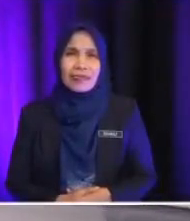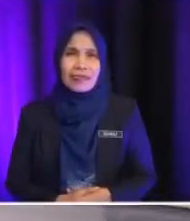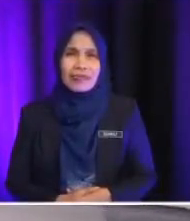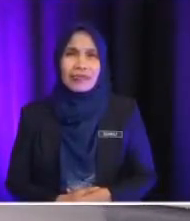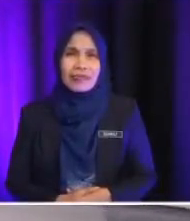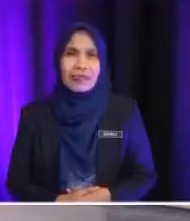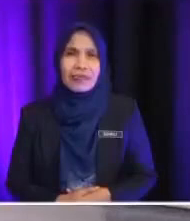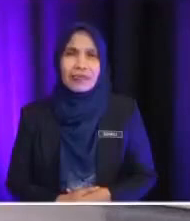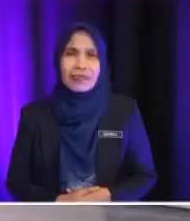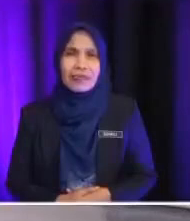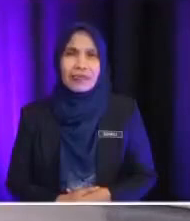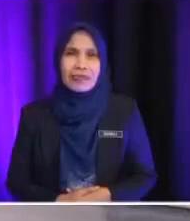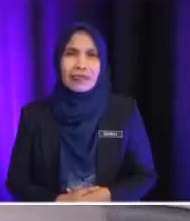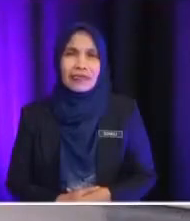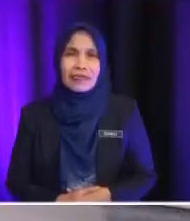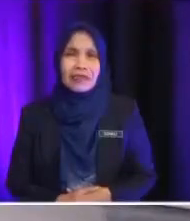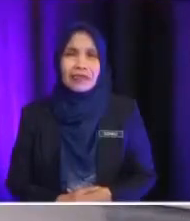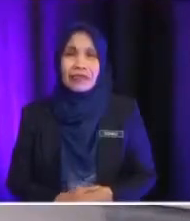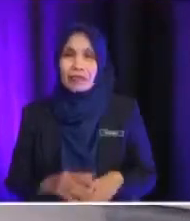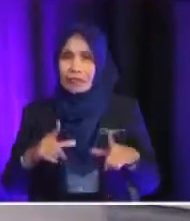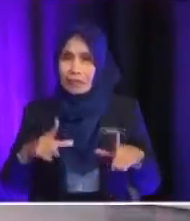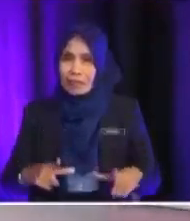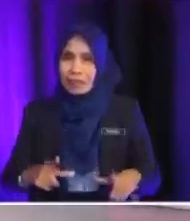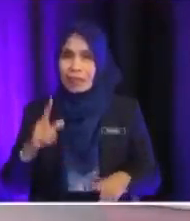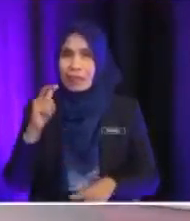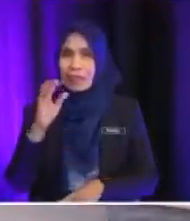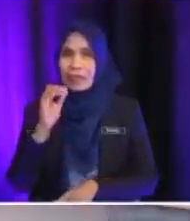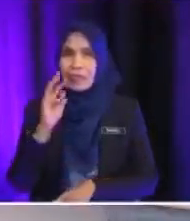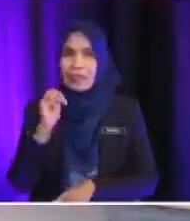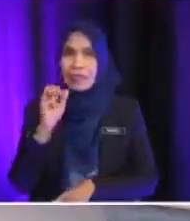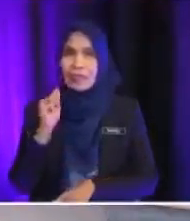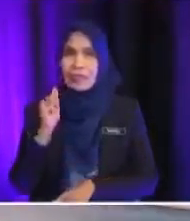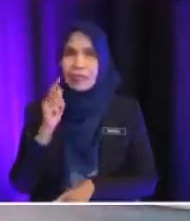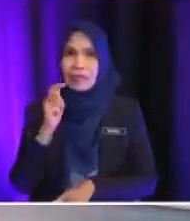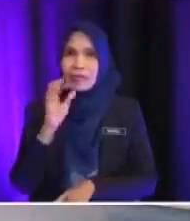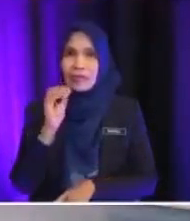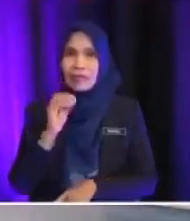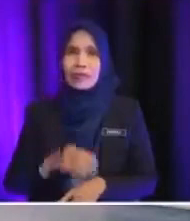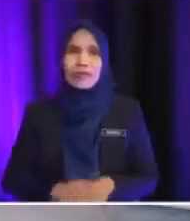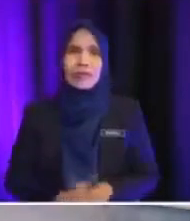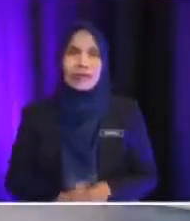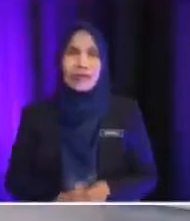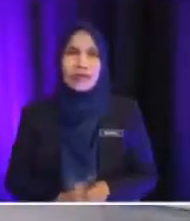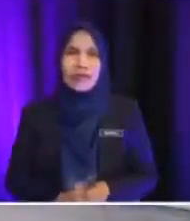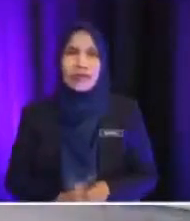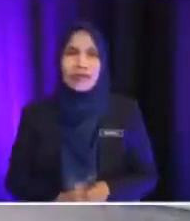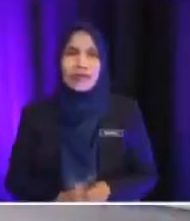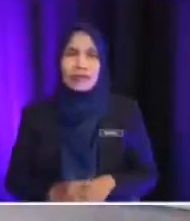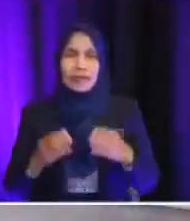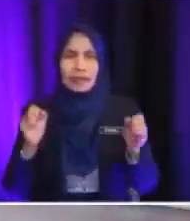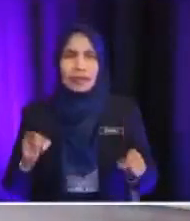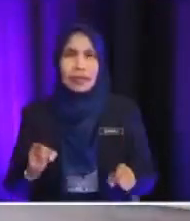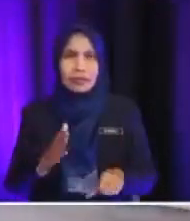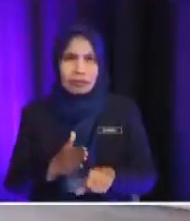dalam kita punya timun yang kita pusing tu tadi. Wow. Okey. Okay. So, cikgu, cikgu boleh tolong potong untuk Ria tak? Boleh. Okey.